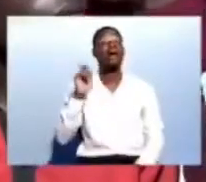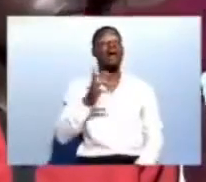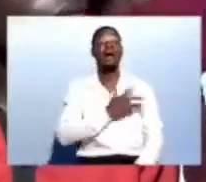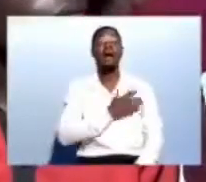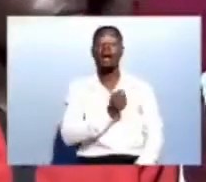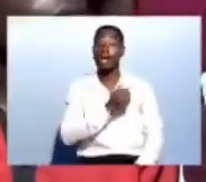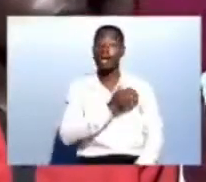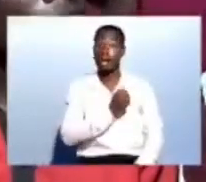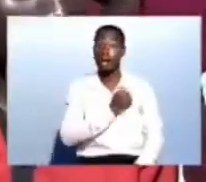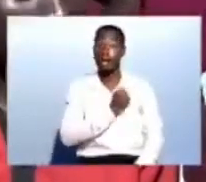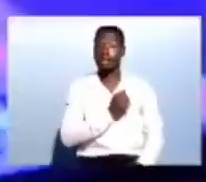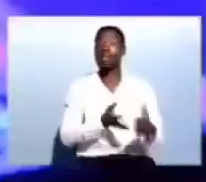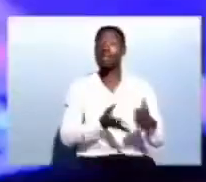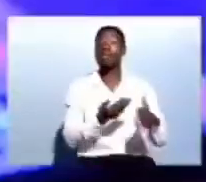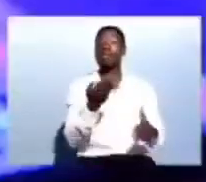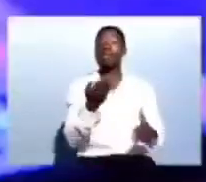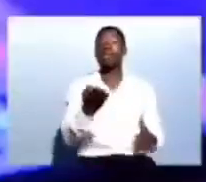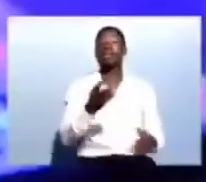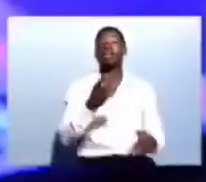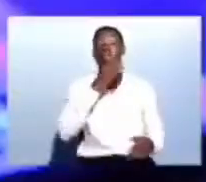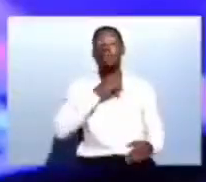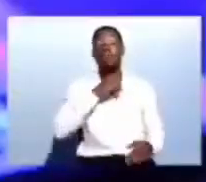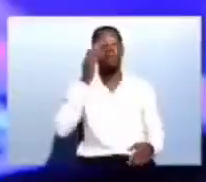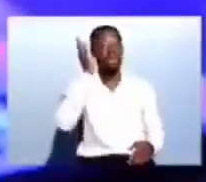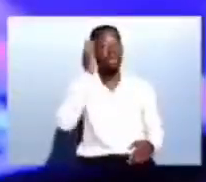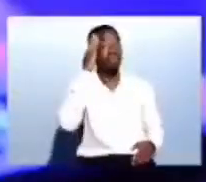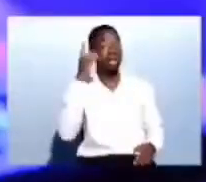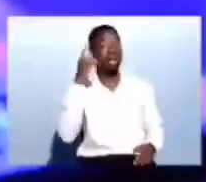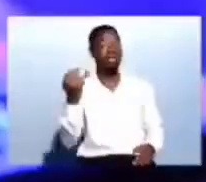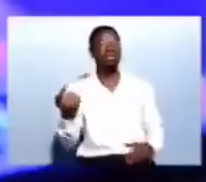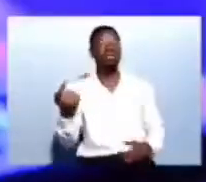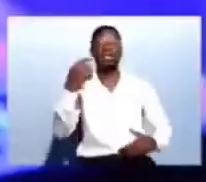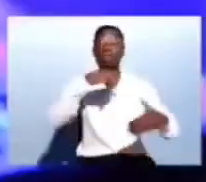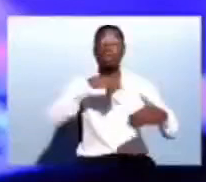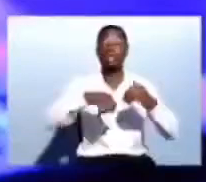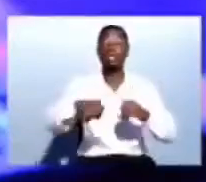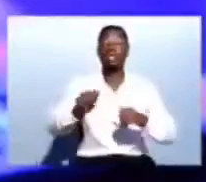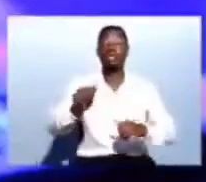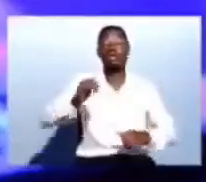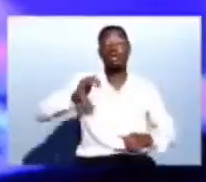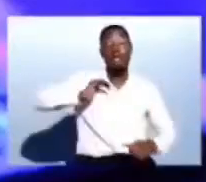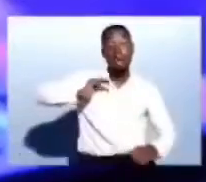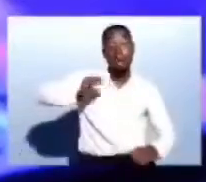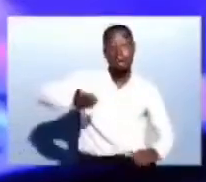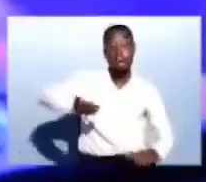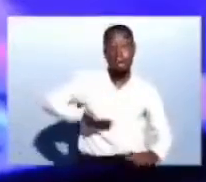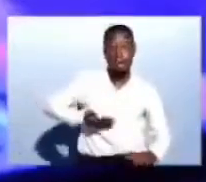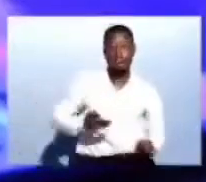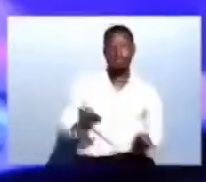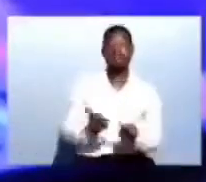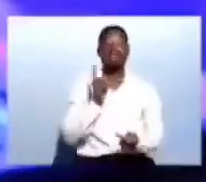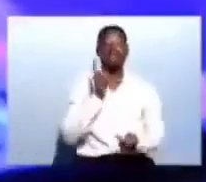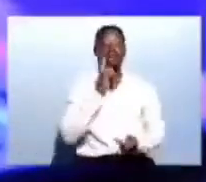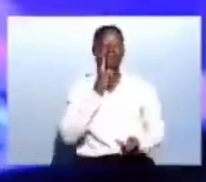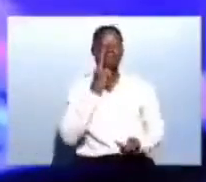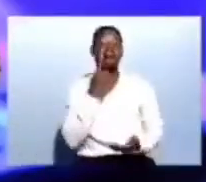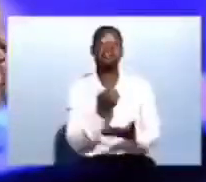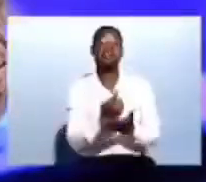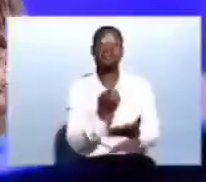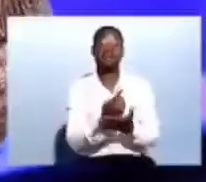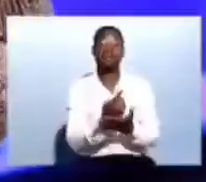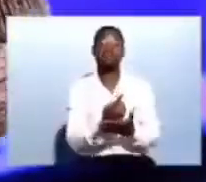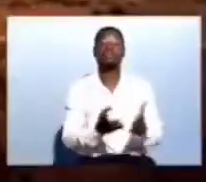hadai kwamba yeye ni mwanaume. Inajulikana tu, inakuja yenyewe. Mke na mama, huyu ni muhimu sana kwa furaha ya